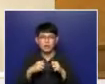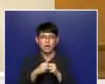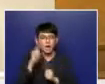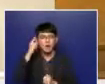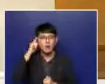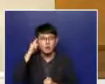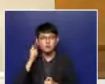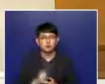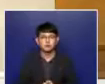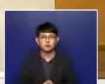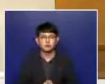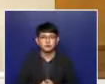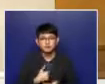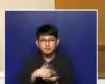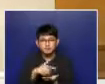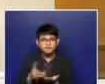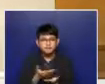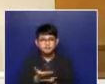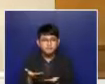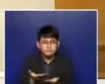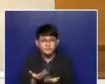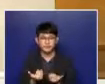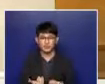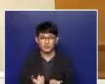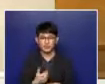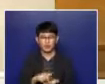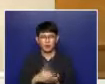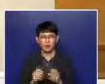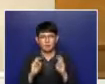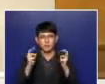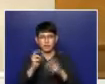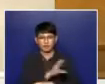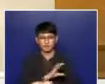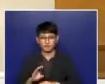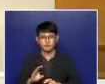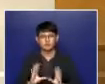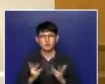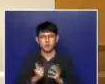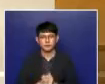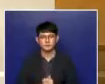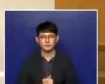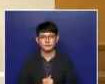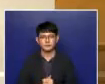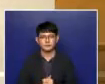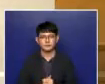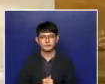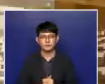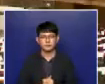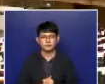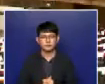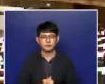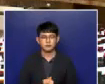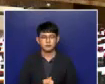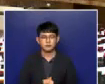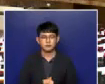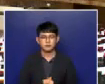ให้ทำดรพิจิตรทำรังไปไปแล้วนะครับไปแล้วข้ามข้ามข้ามไปแล้วนะครับแต่ก็ไม่ได้ทำต่อก็ค้างไว้อย่างงั้น